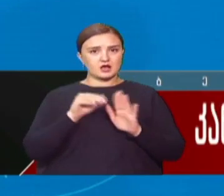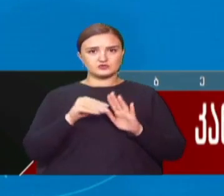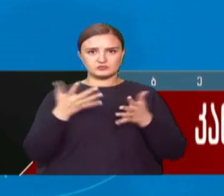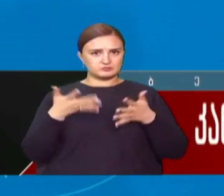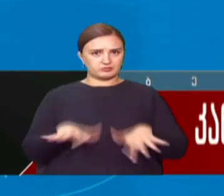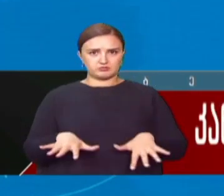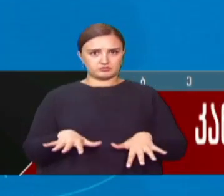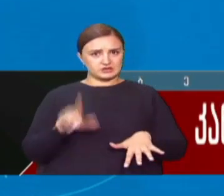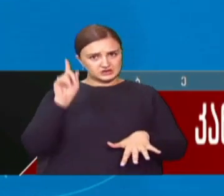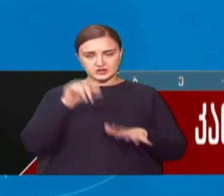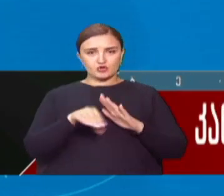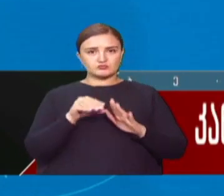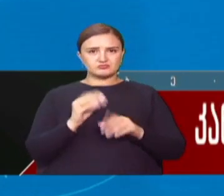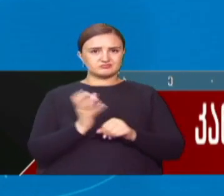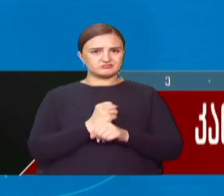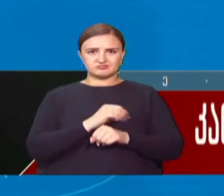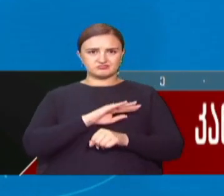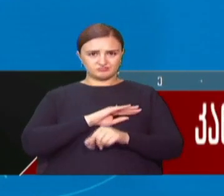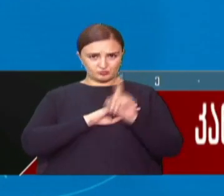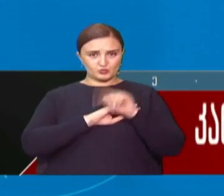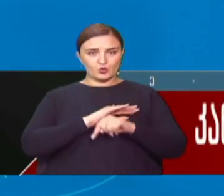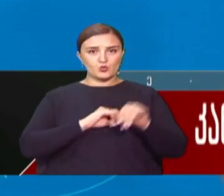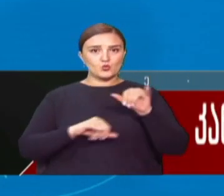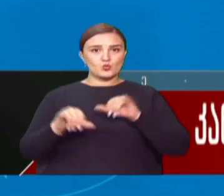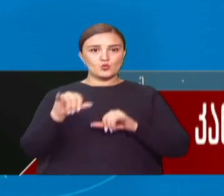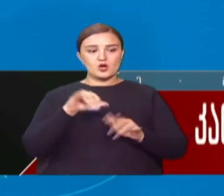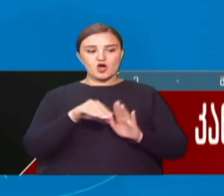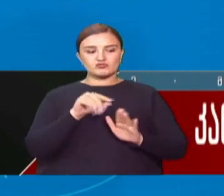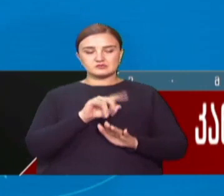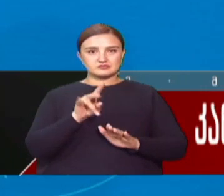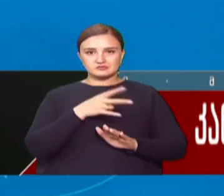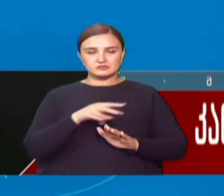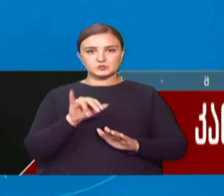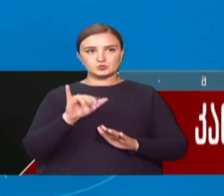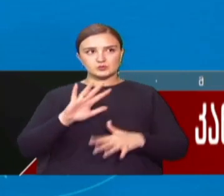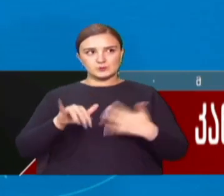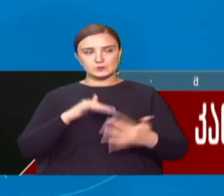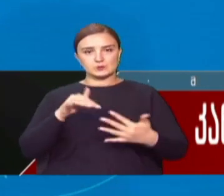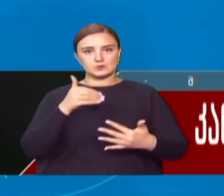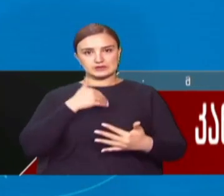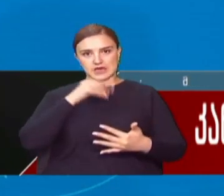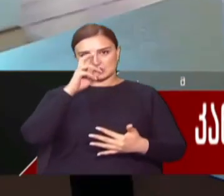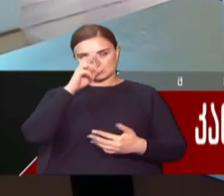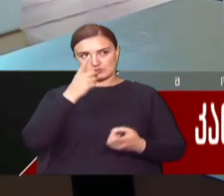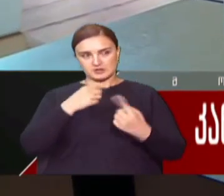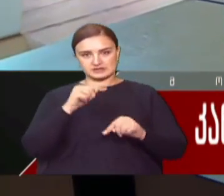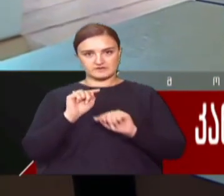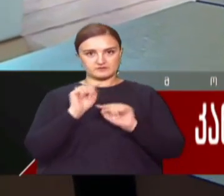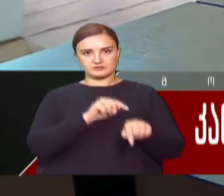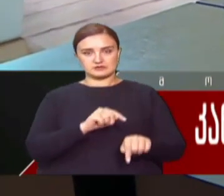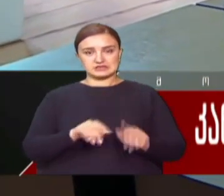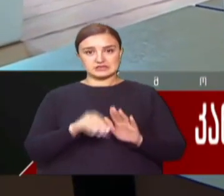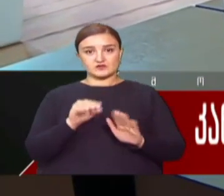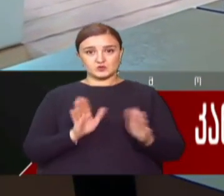helmosarulebic, aromatablebi, da, hlasurto sarceu, otis gverdi saulit, rogorme, helisuplebași, da, brudmin. Sarceu,